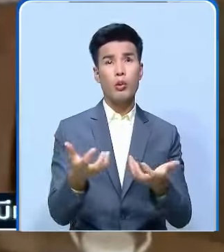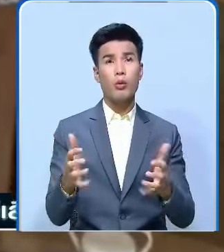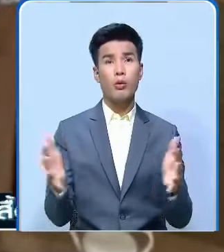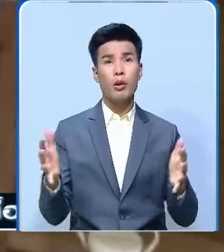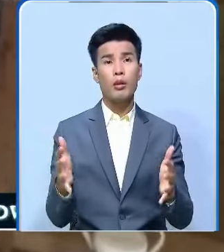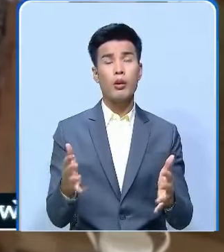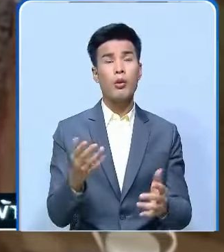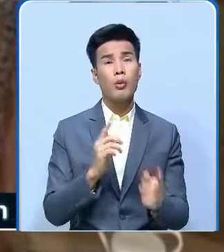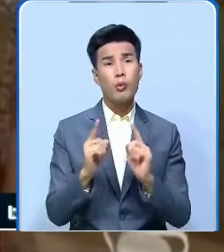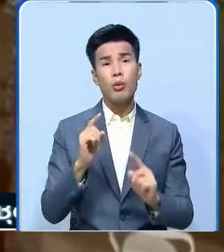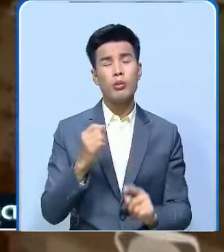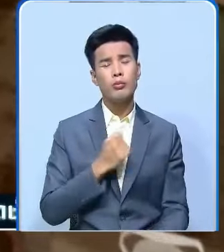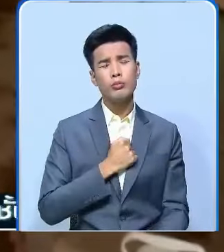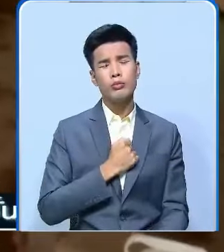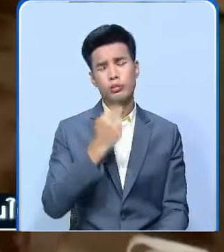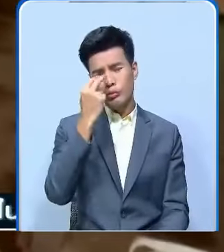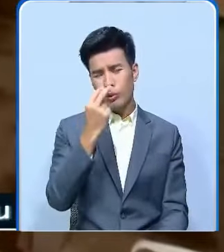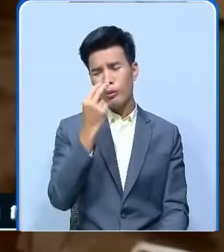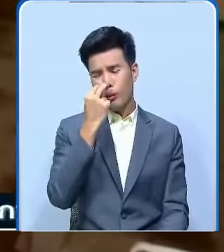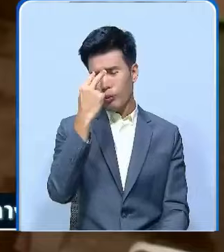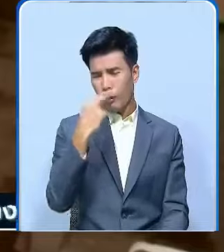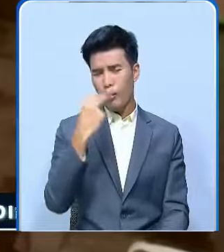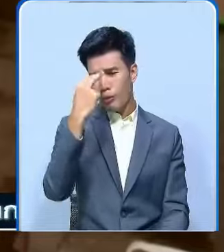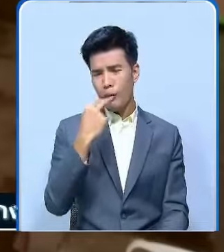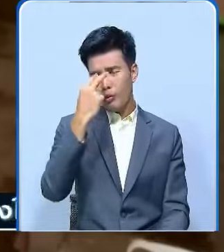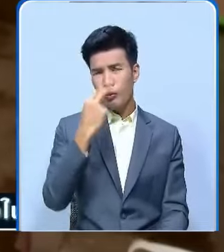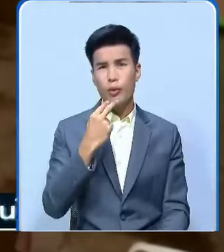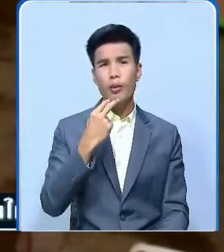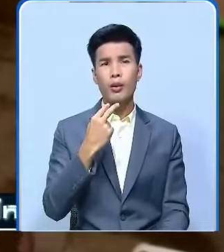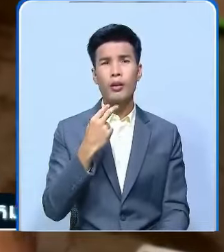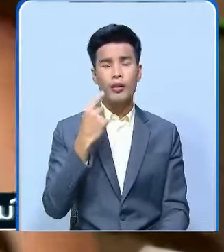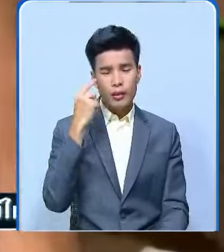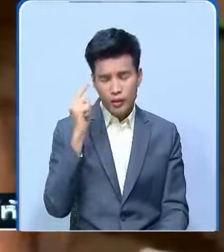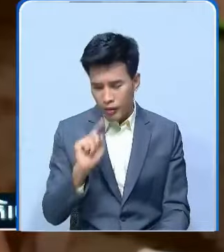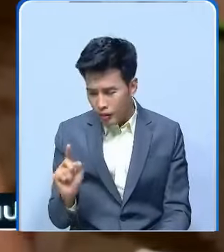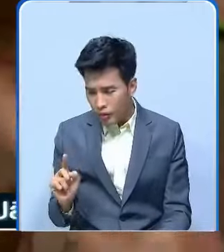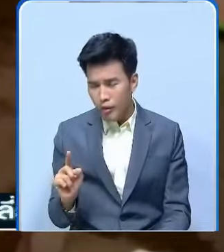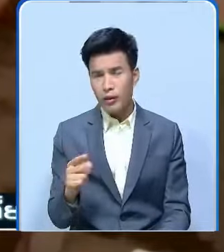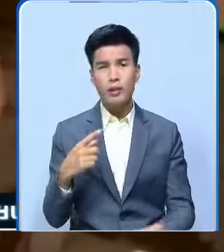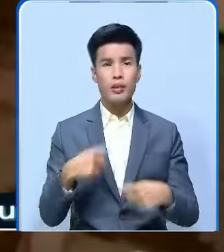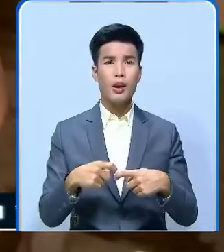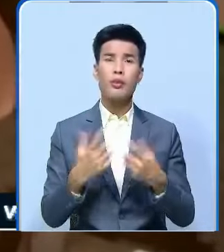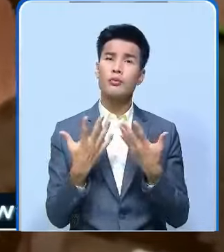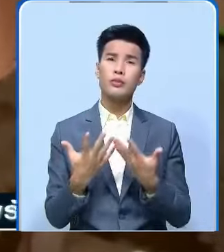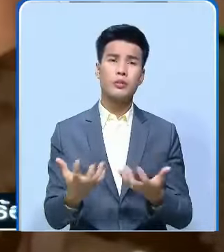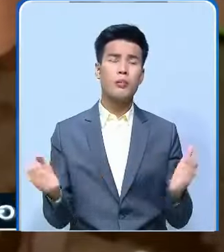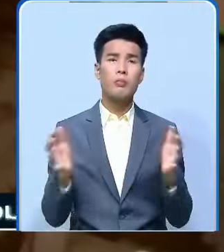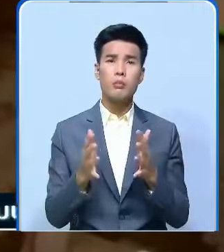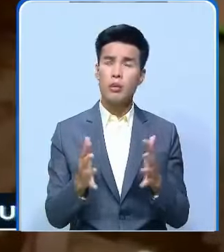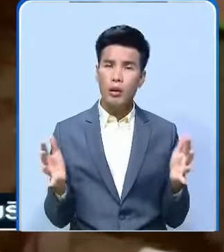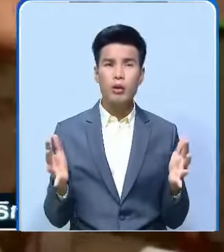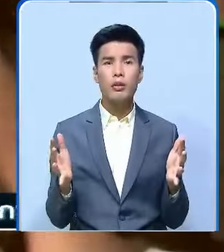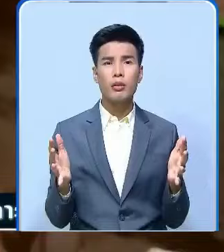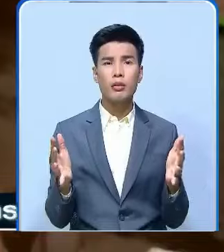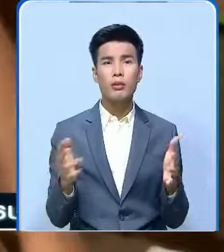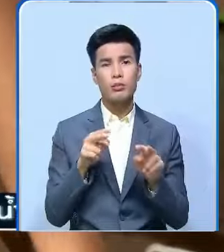รู้เรื่องเลยอ่ะมันสะอึกสะอื้นมันไม่มีน้ำตาจะไหลแล้วไม่รู้จะเริ่มต้นจากตรงจุดไหนก่อนดีเพราะความเสียหายมันมากเหลือเกิน